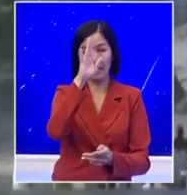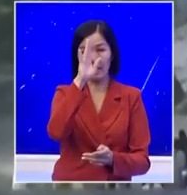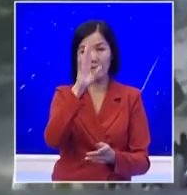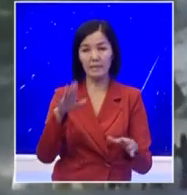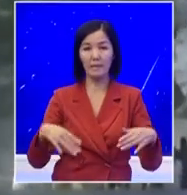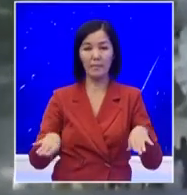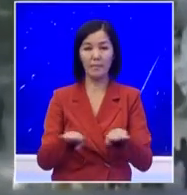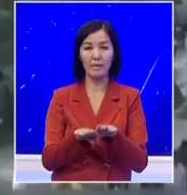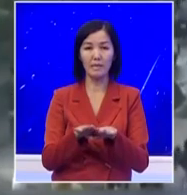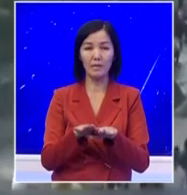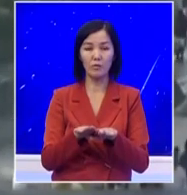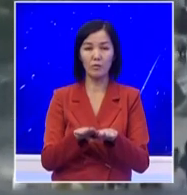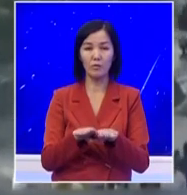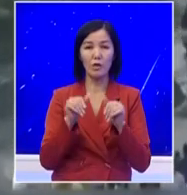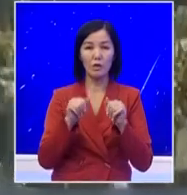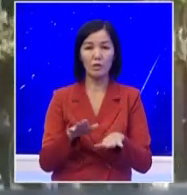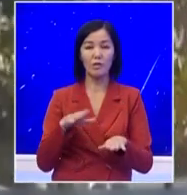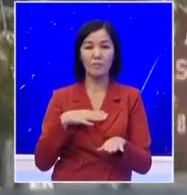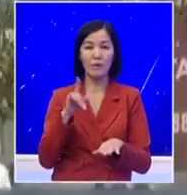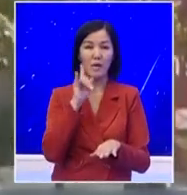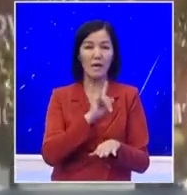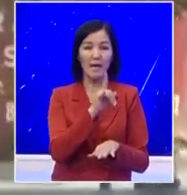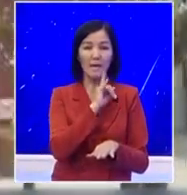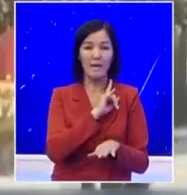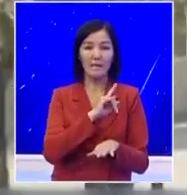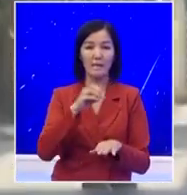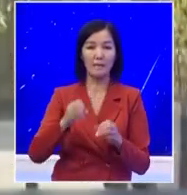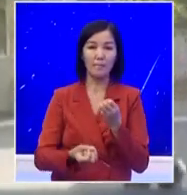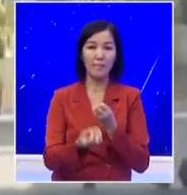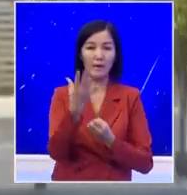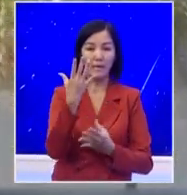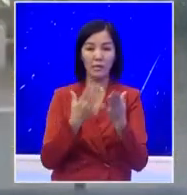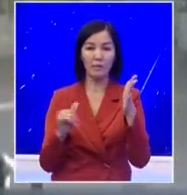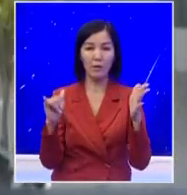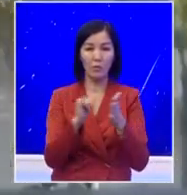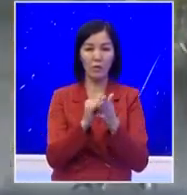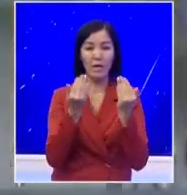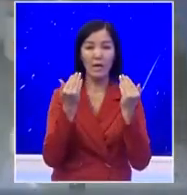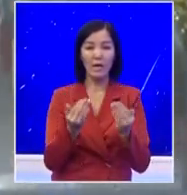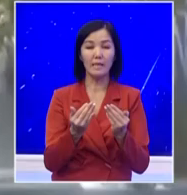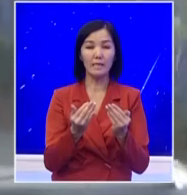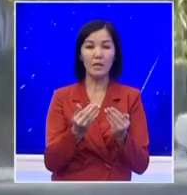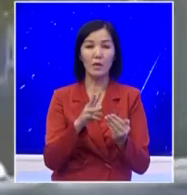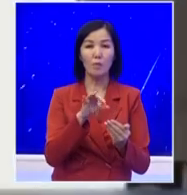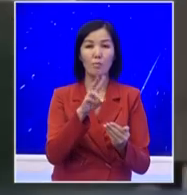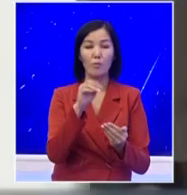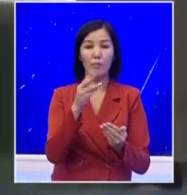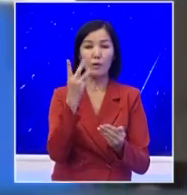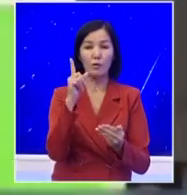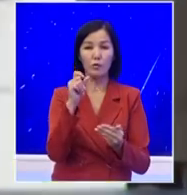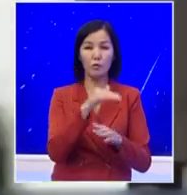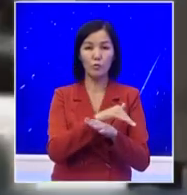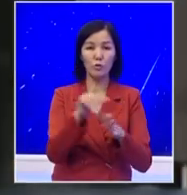алғашқы қадам жасалды. Яғни әйел сұлбасы салынған бағдаршамдар пайда болды. Алайда әзірге олар Мумбайдың 100 көшесіне